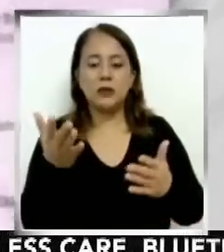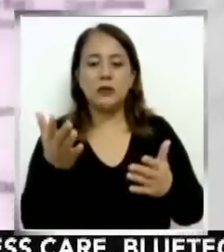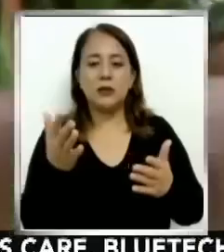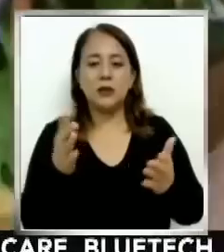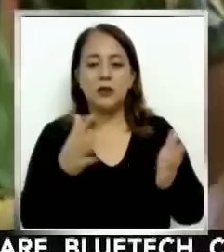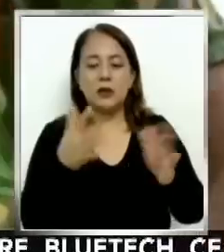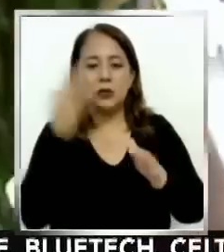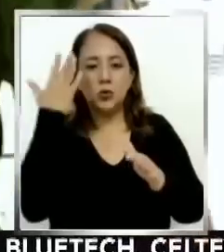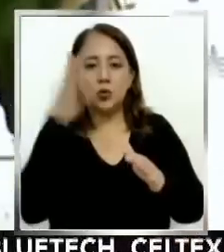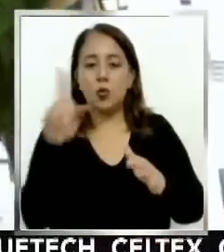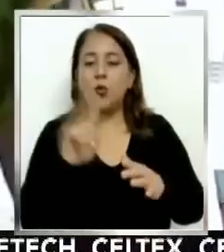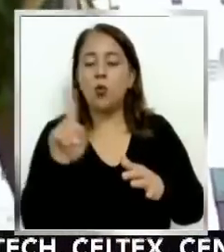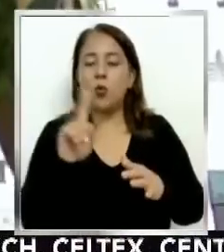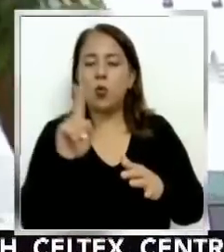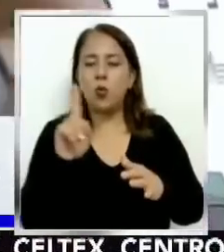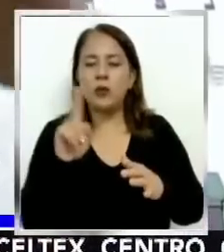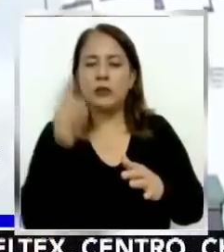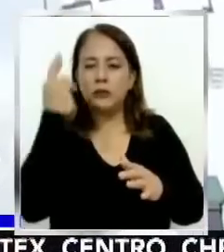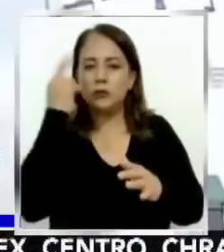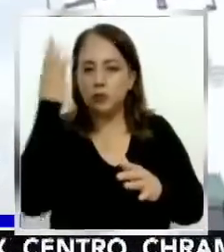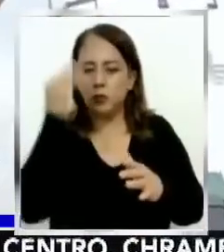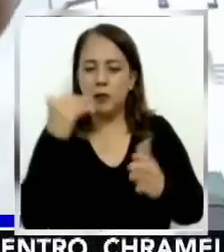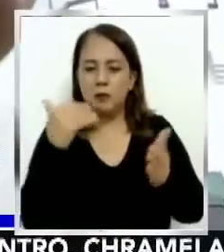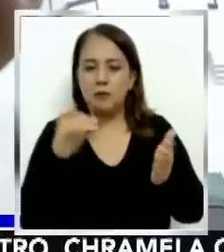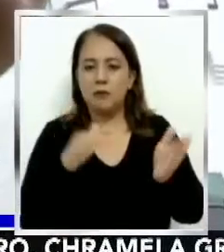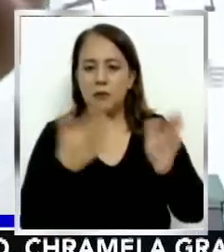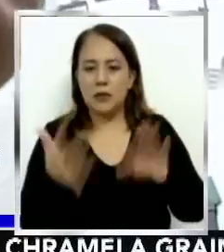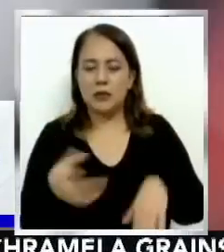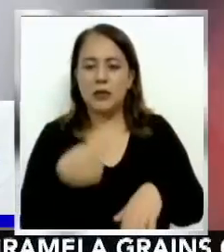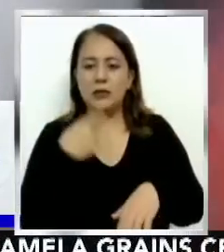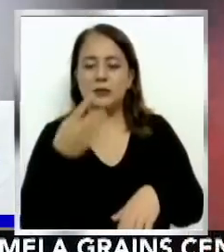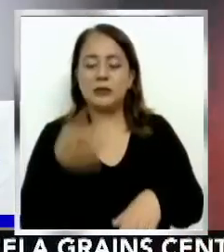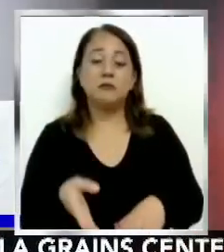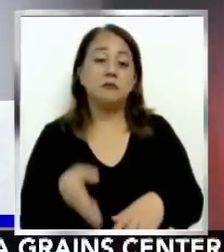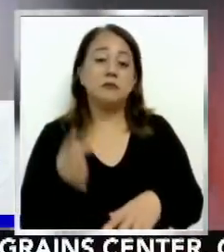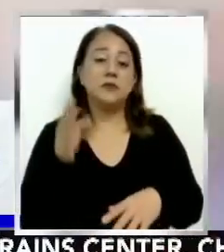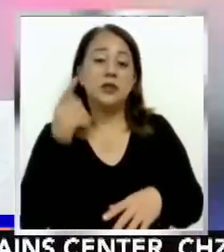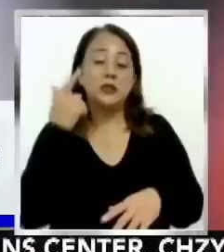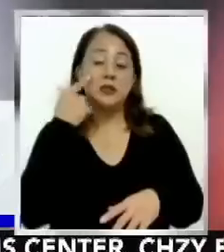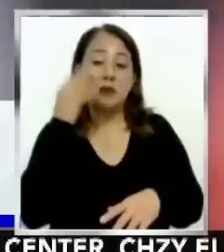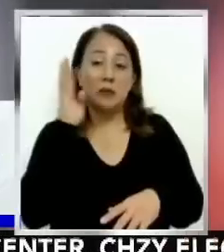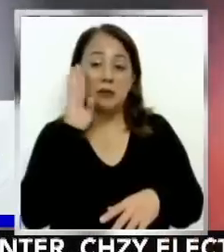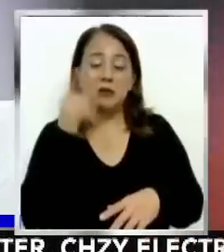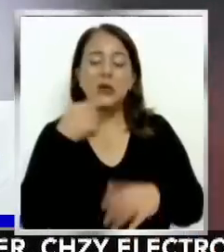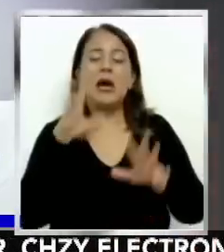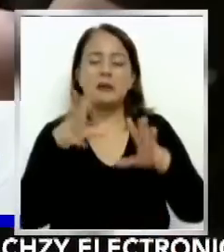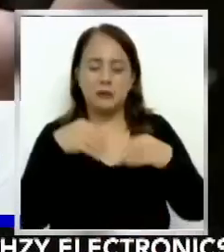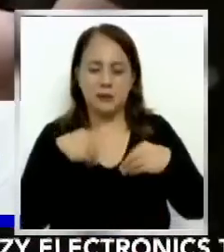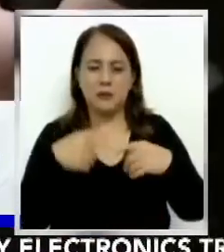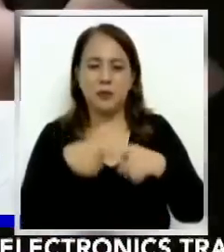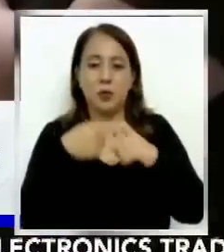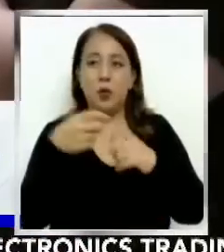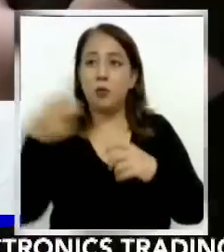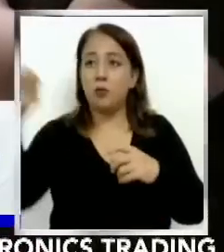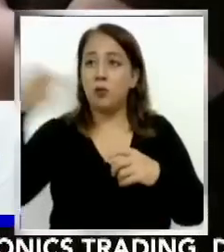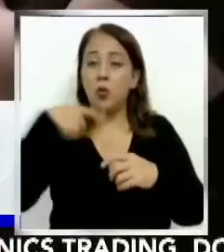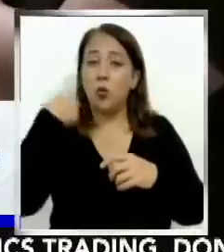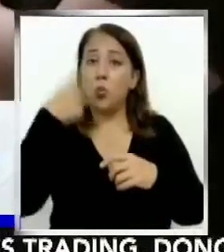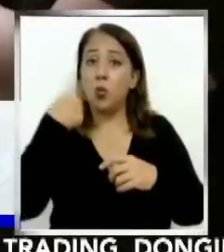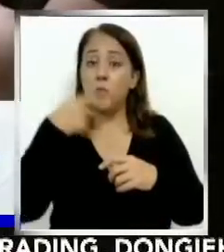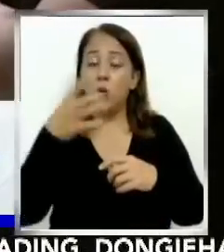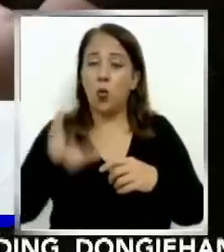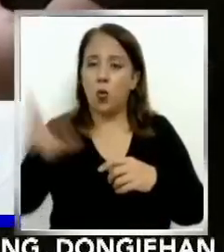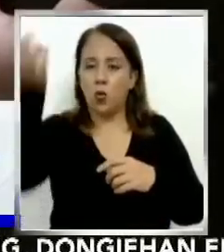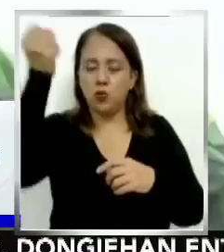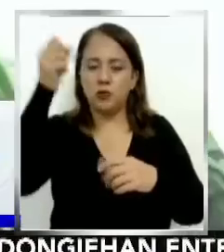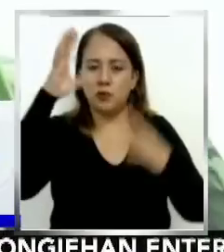death. Tanggap naman daw ni Director Gerald Bantag ang kanyang preventive suspension, lalo pat utos ito mismo ng Pangulo. Gayunman, sabi niya tila siya ang